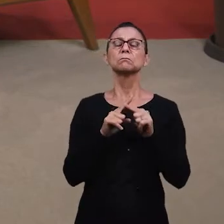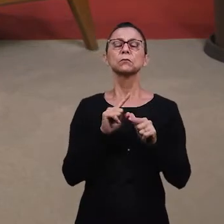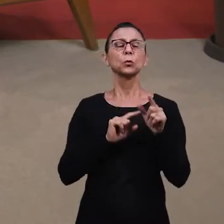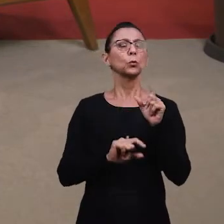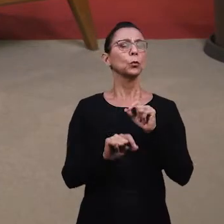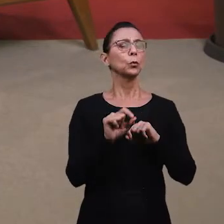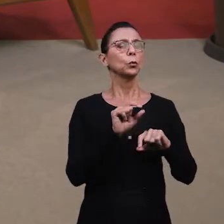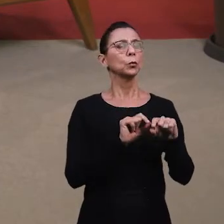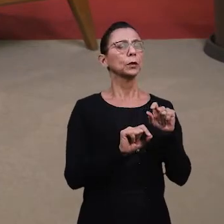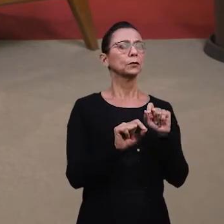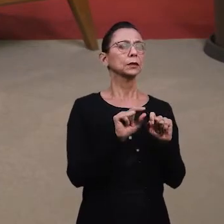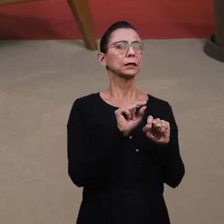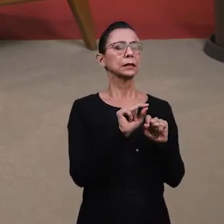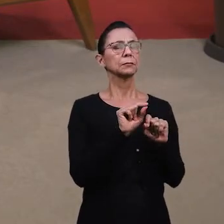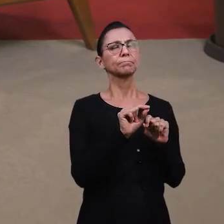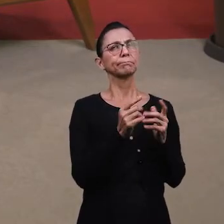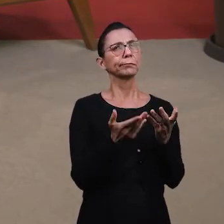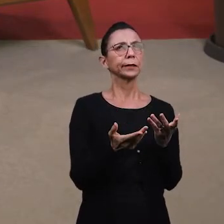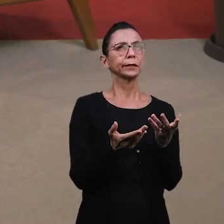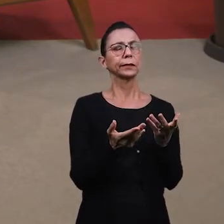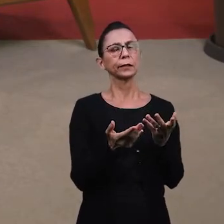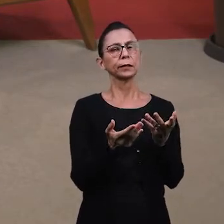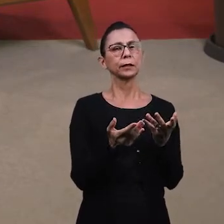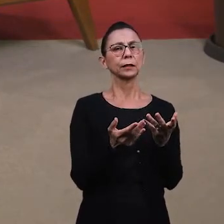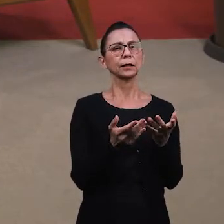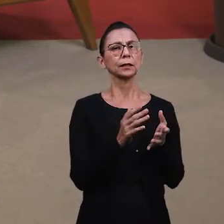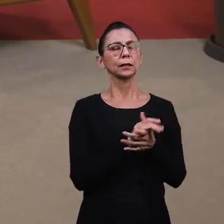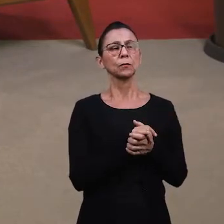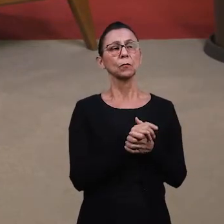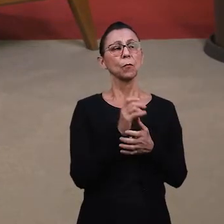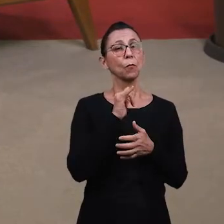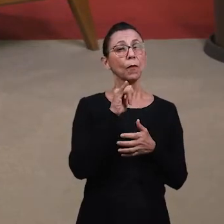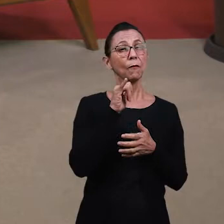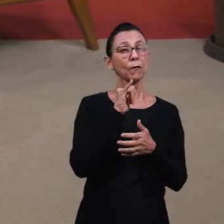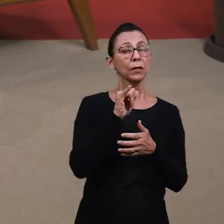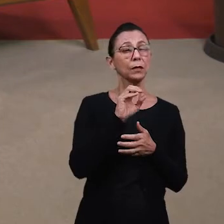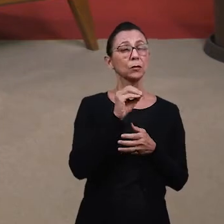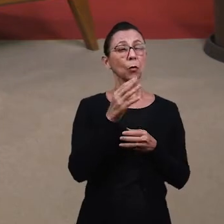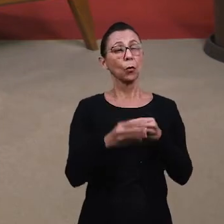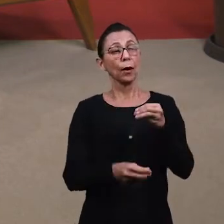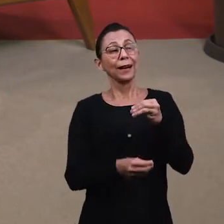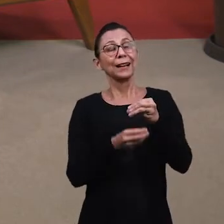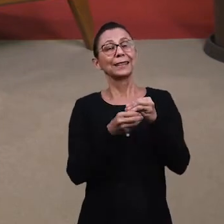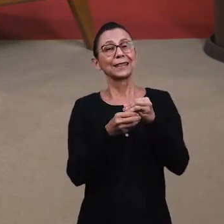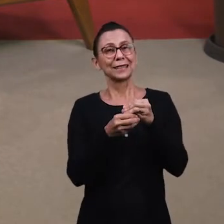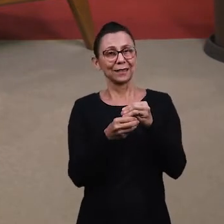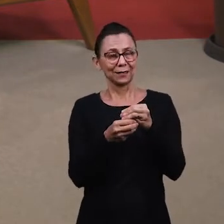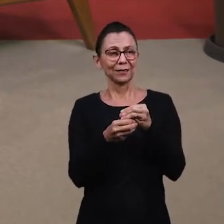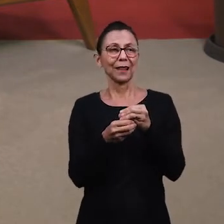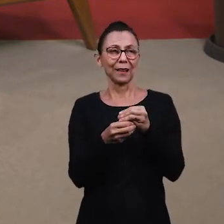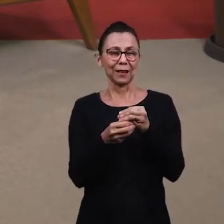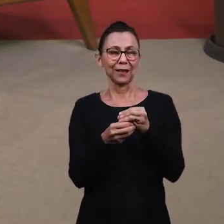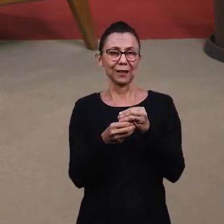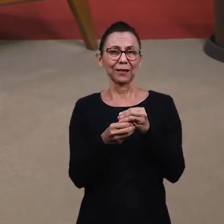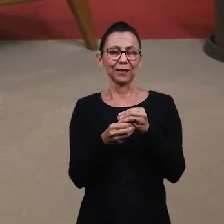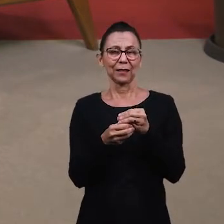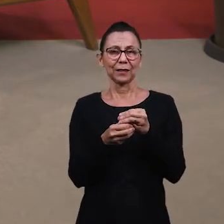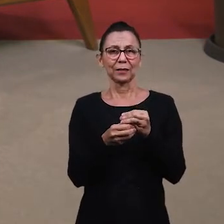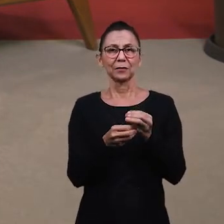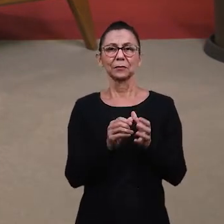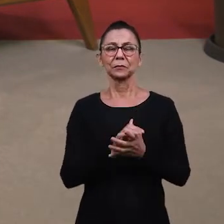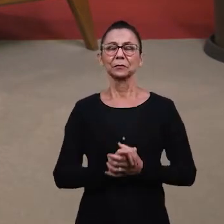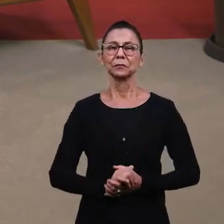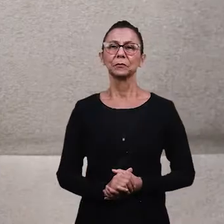nous alerte vers cela. Donc, Sergio nous a dit, pas seulement le monde que nous vivons, mais le monde